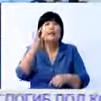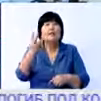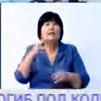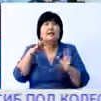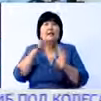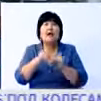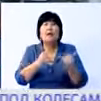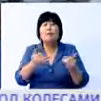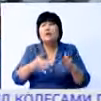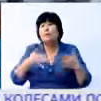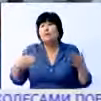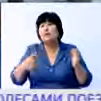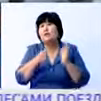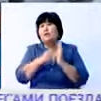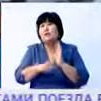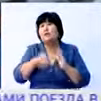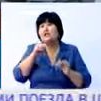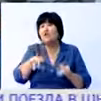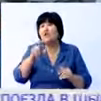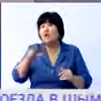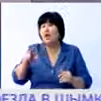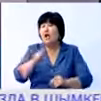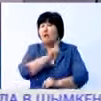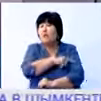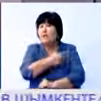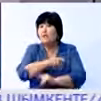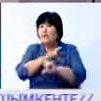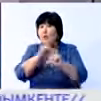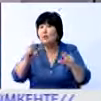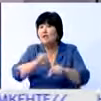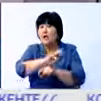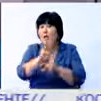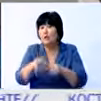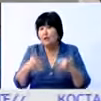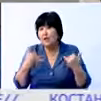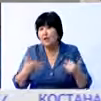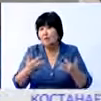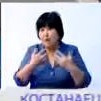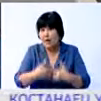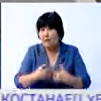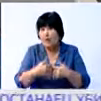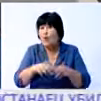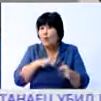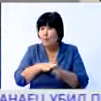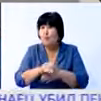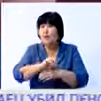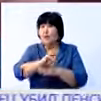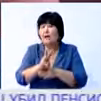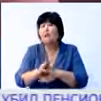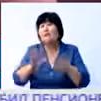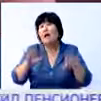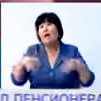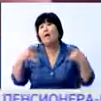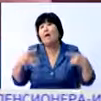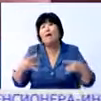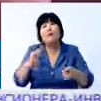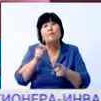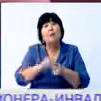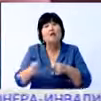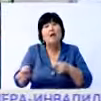на обслуживание свыше 60 тысяч человек. Медицинское учреждение оснащено современным оборудованием, полностью обеспечено компьютерами. По